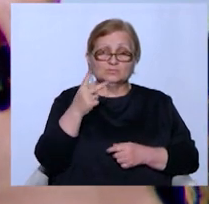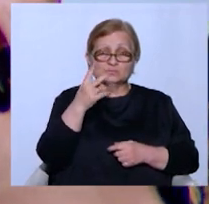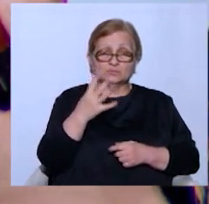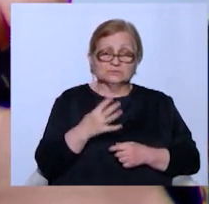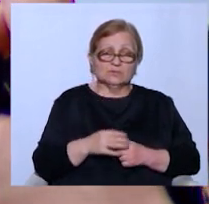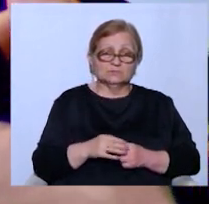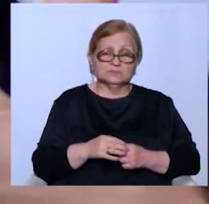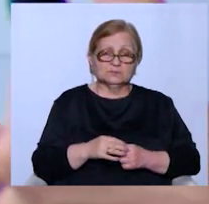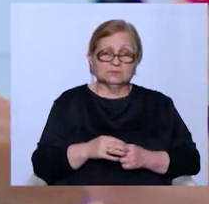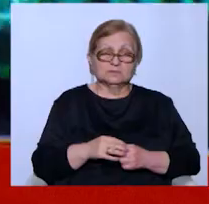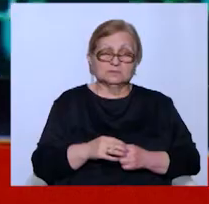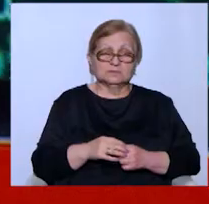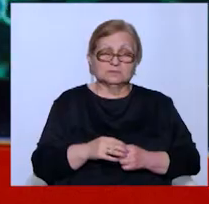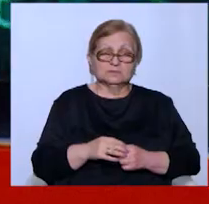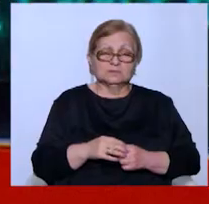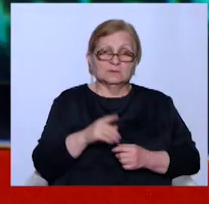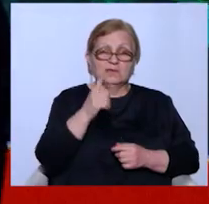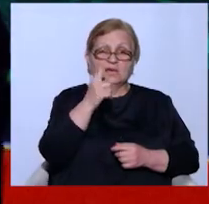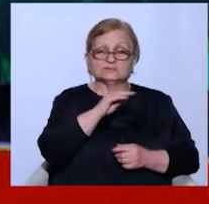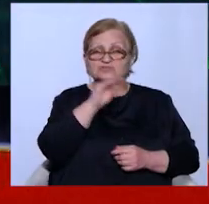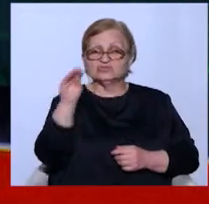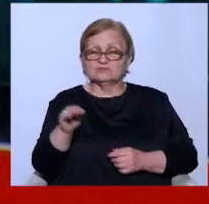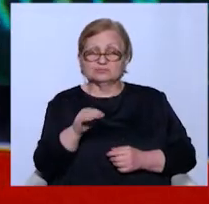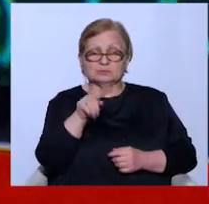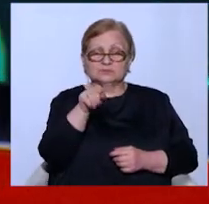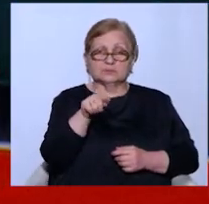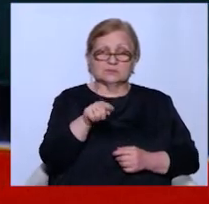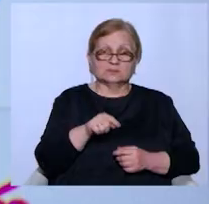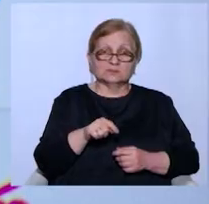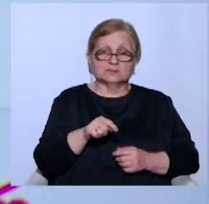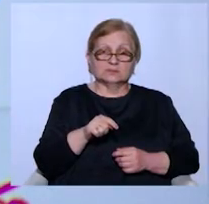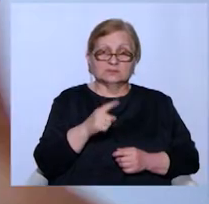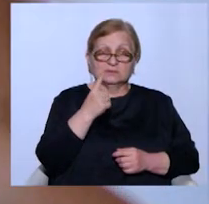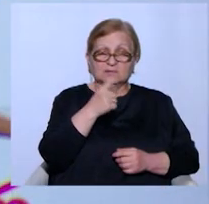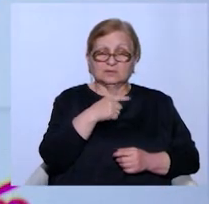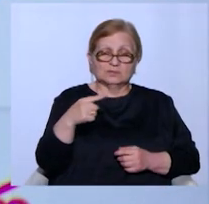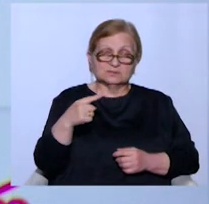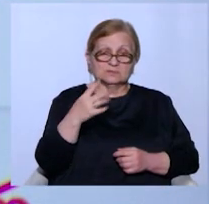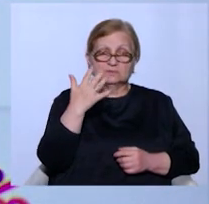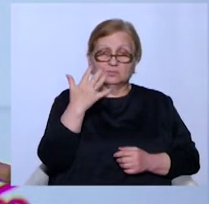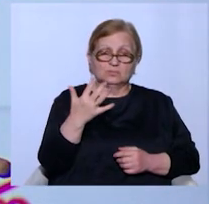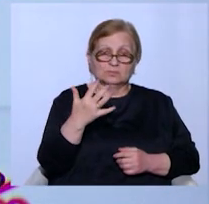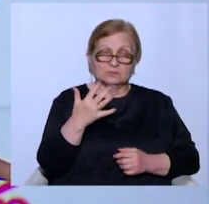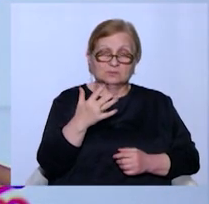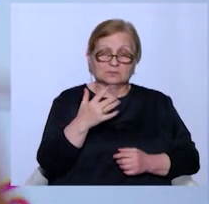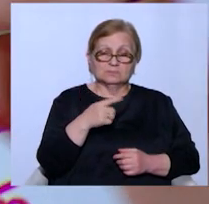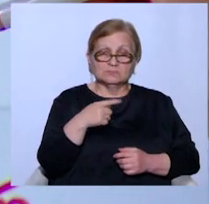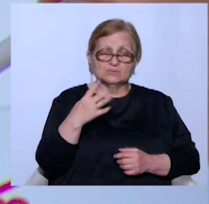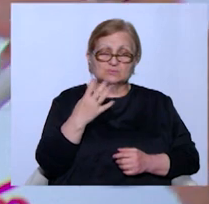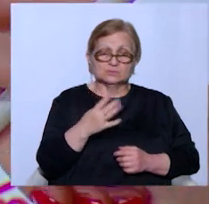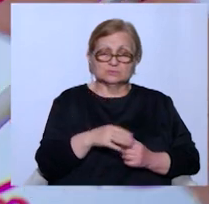ესეა? მოდით ახლა ერთიანი ჩავსვათ აი ამ გამოსახულებაში და რას მივიღებთ? 1 - 5 არის -